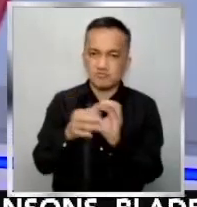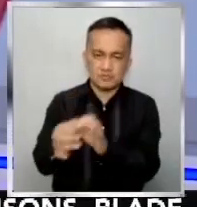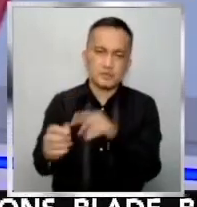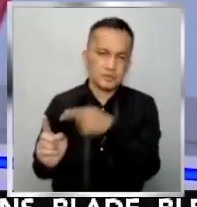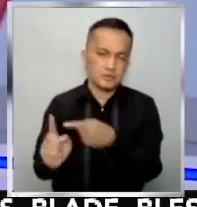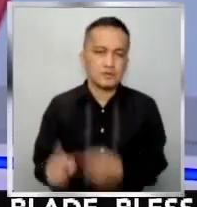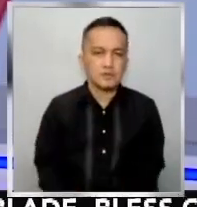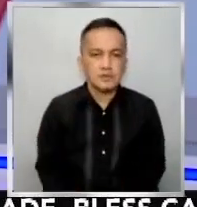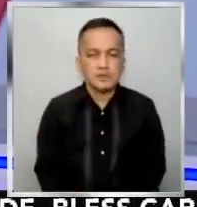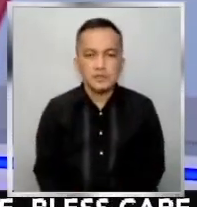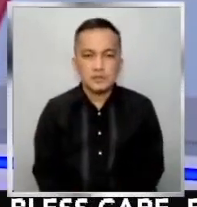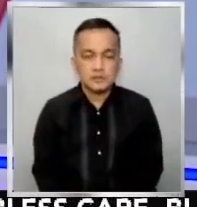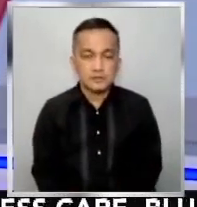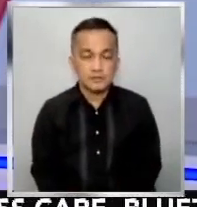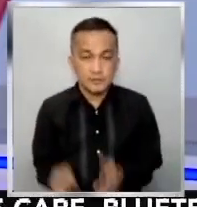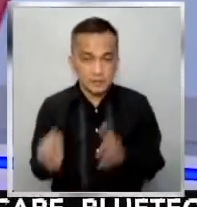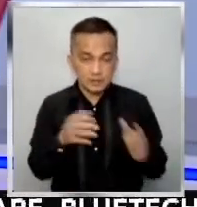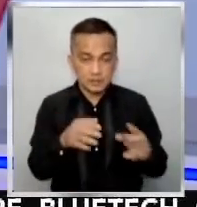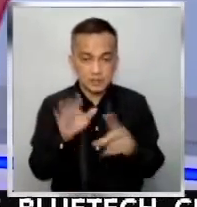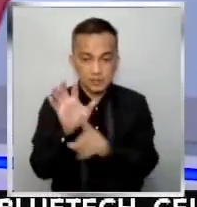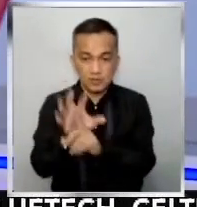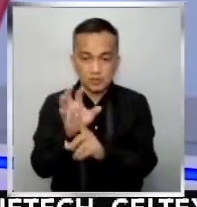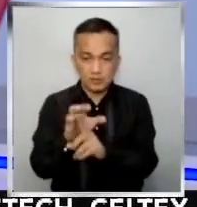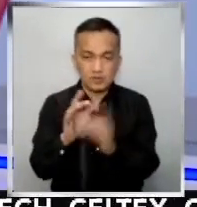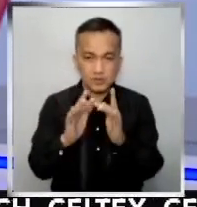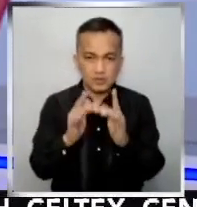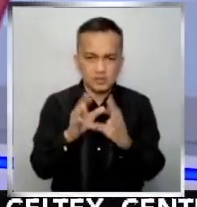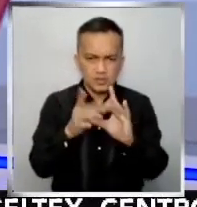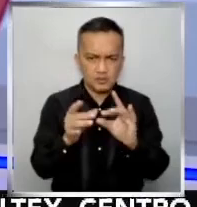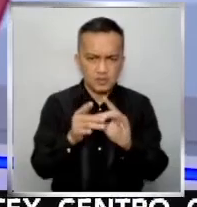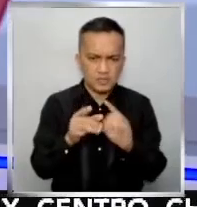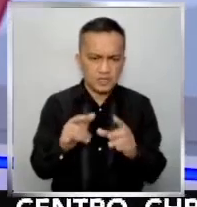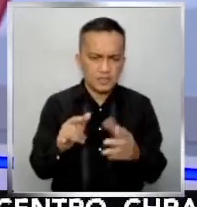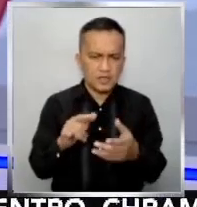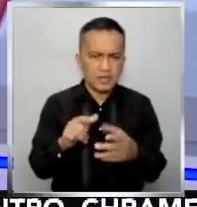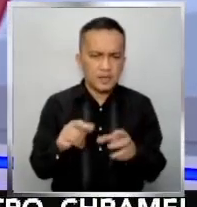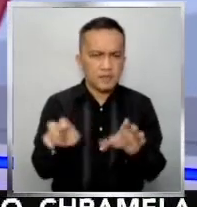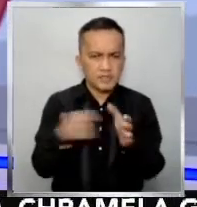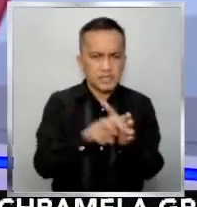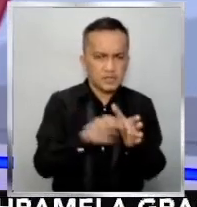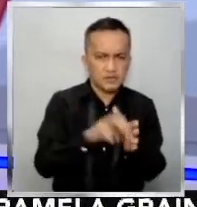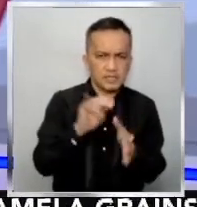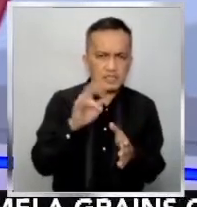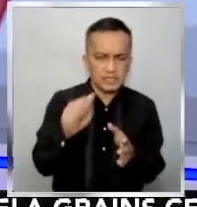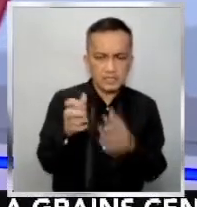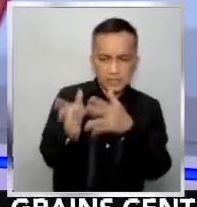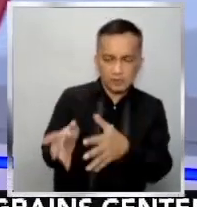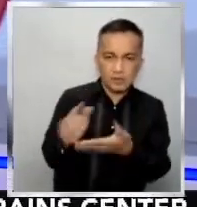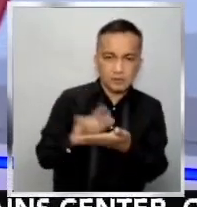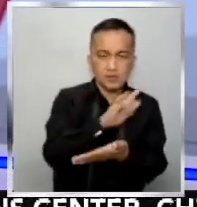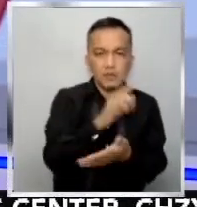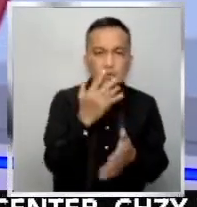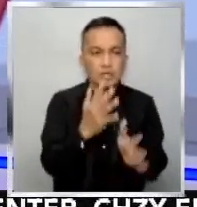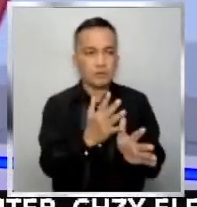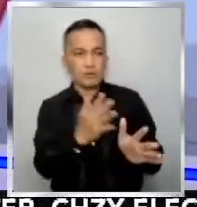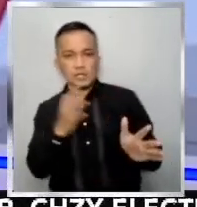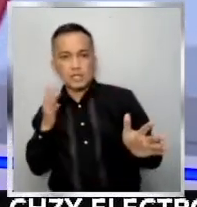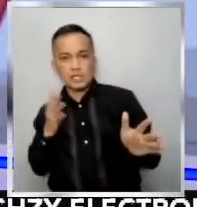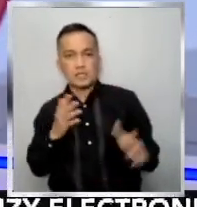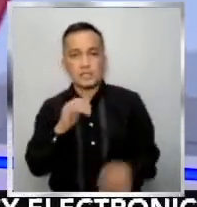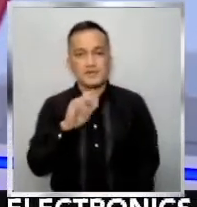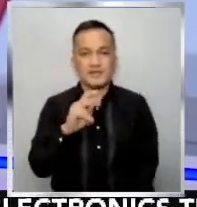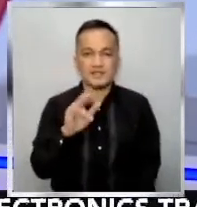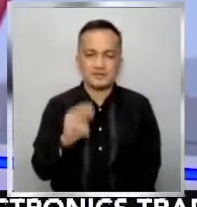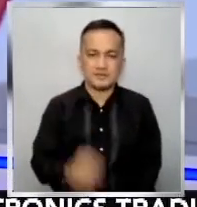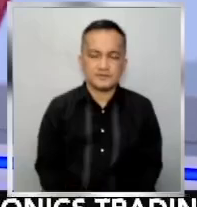Viral ngayon online ang mga kwento ng mga pasahero ng NAIA na naiwan daw ng kanilang flight dahil sa haba ng pila sa immigration. Ang